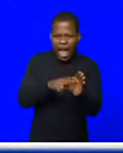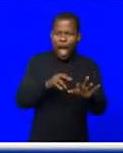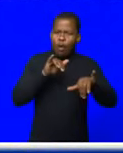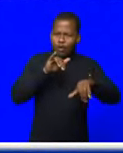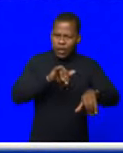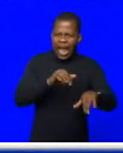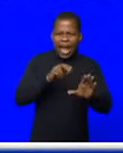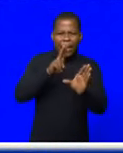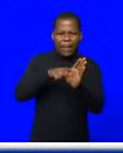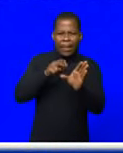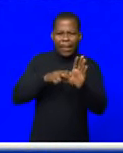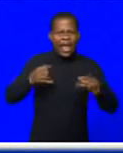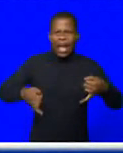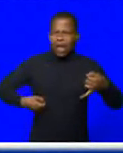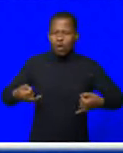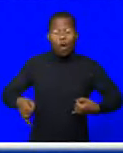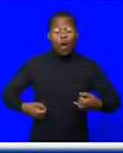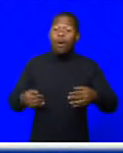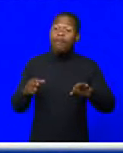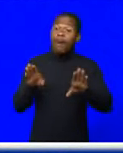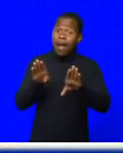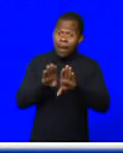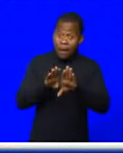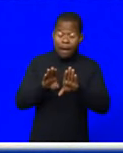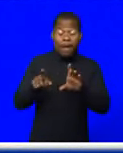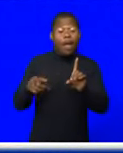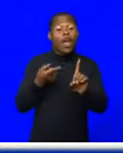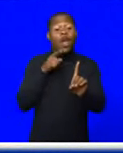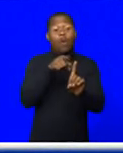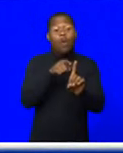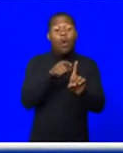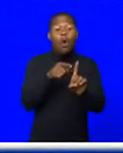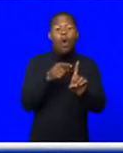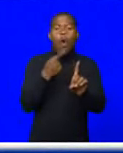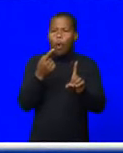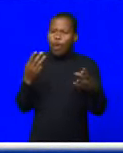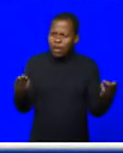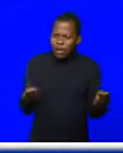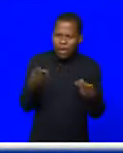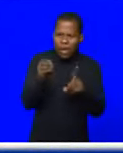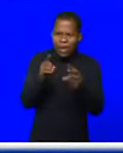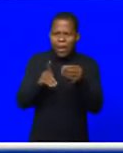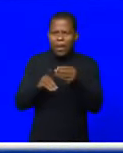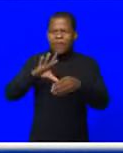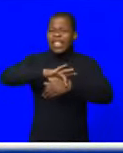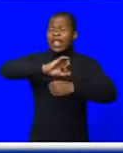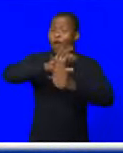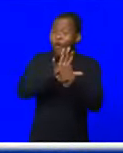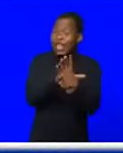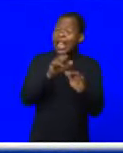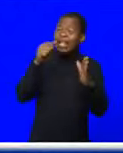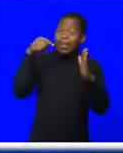labatholakala abanomkhuhlane we-COVID-19 tehlile kodwa solo usesekhona. Nanoma tinombolo